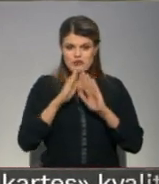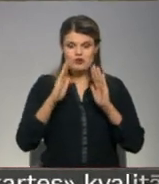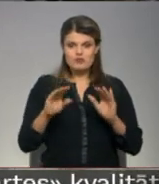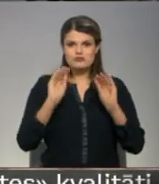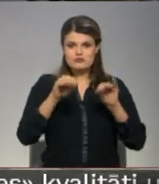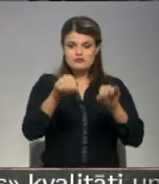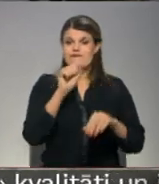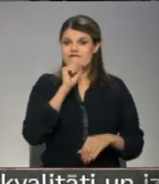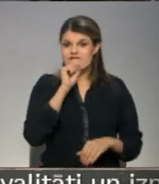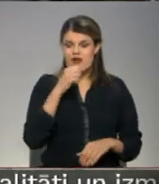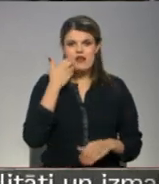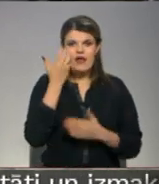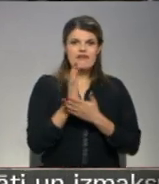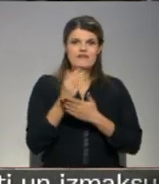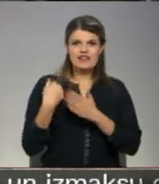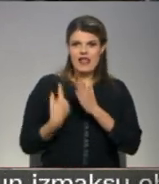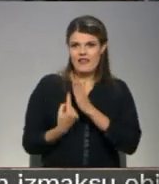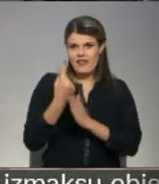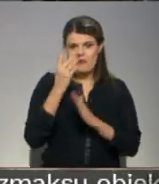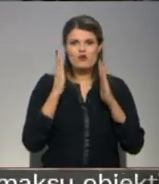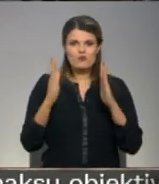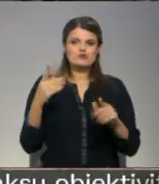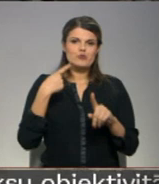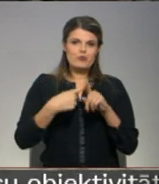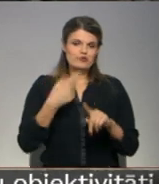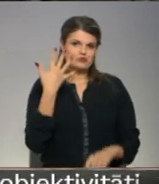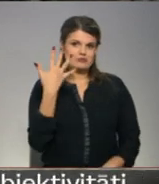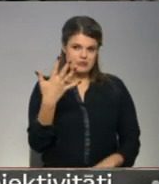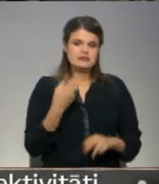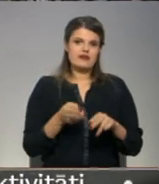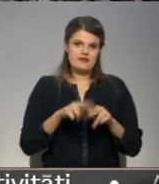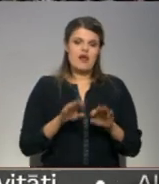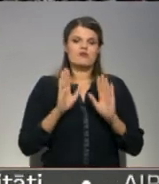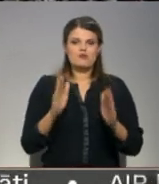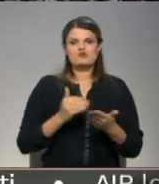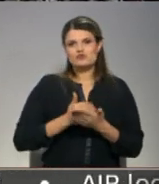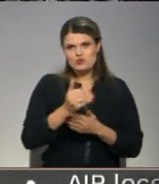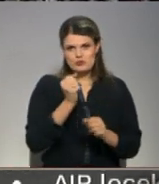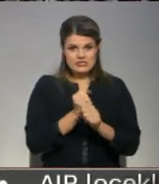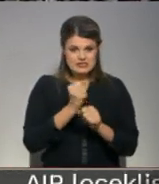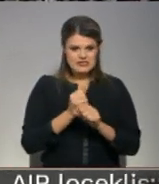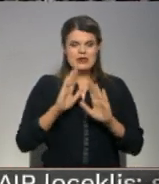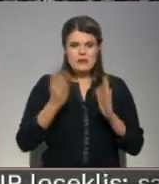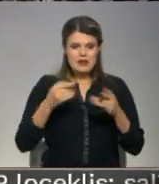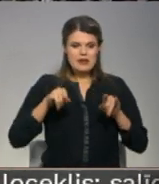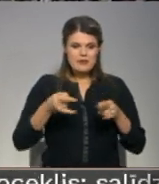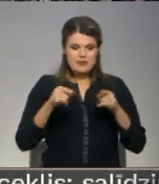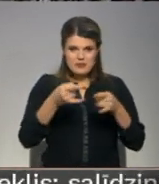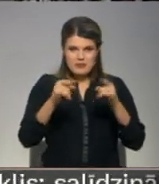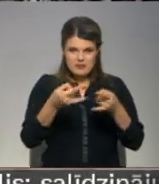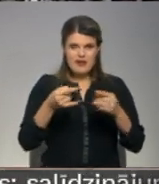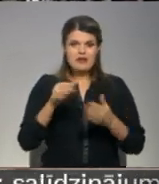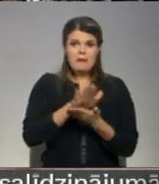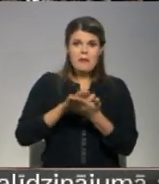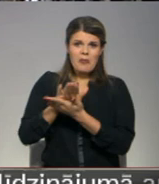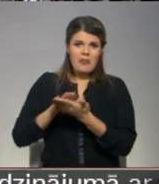guldīti vēlāk, kad vidējā gaisa temperatūra sasniegs plus 5 grādu atzīmi. Bet nu, tā lāpīšana jau ilgi, tad viņā neko